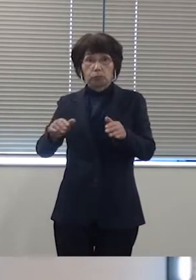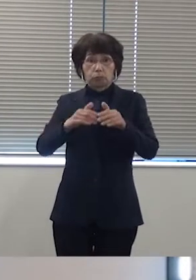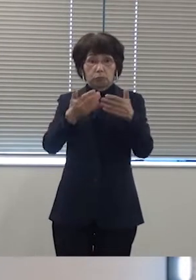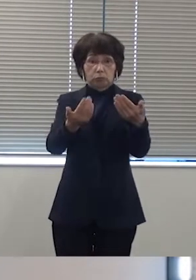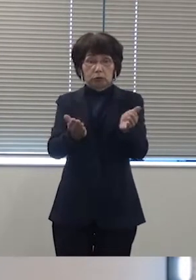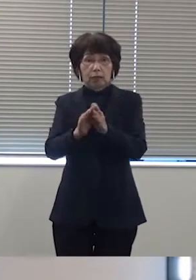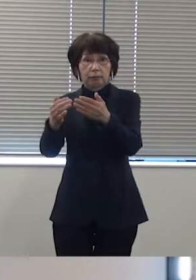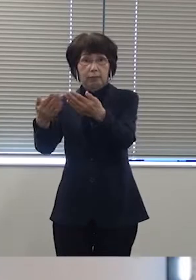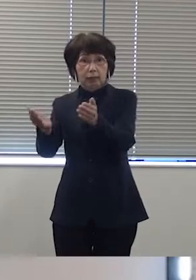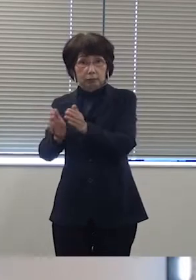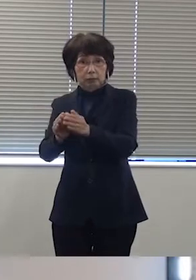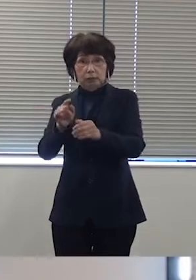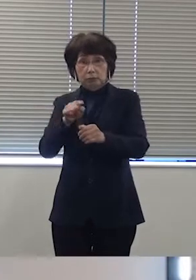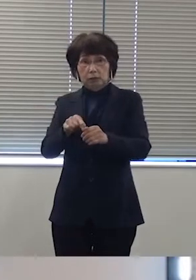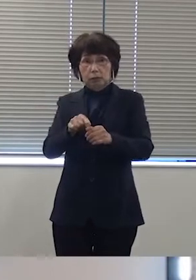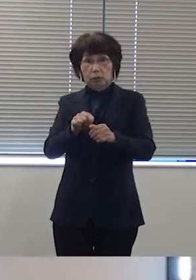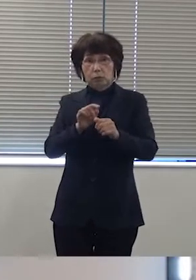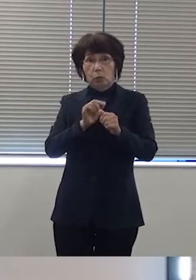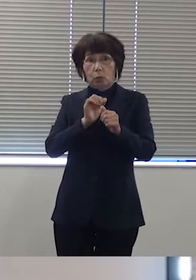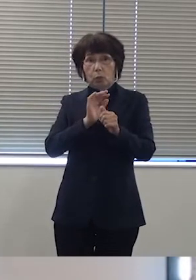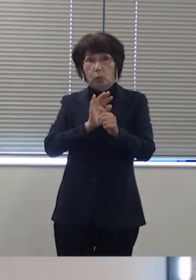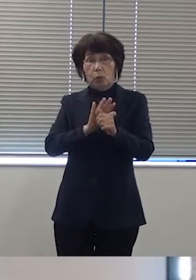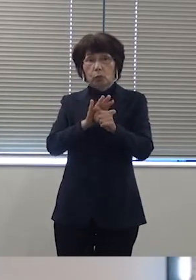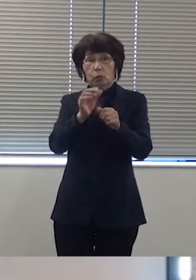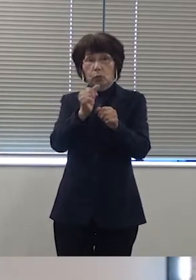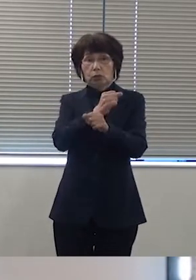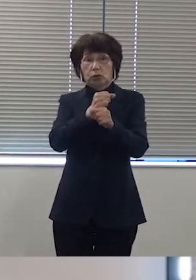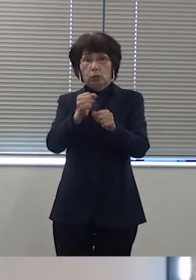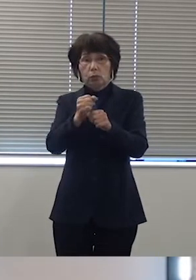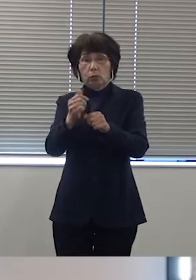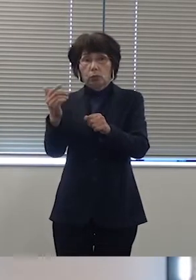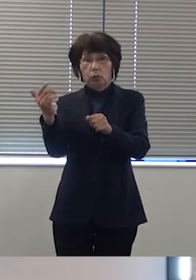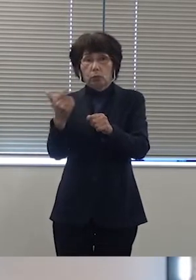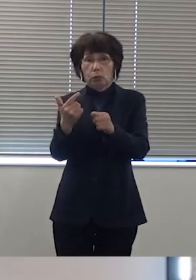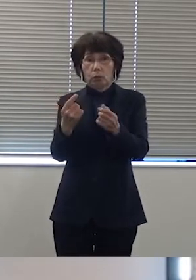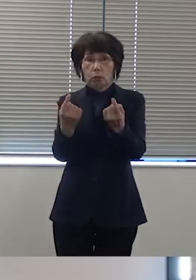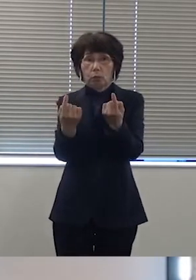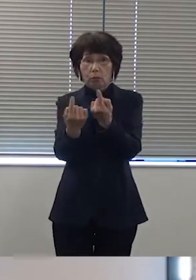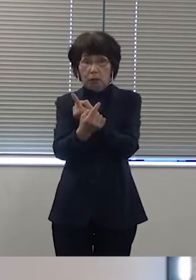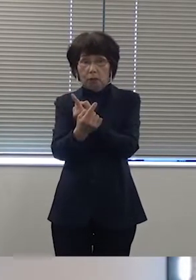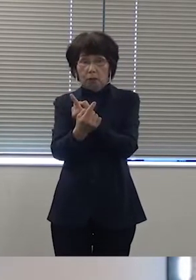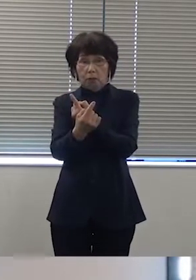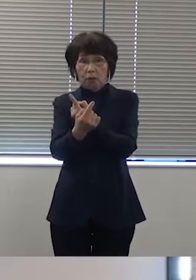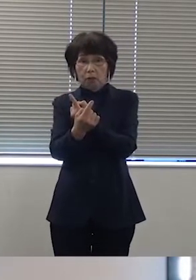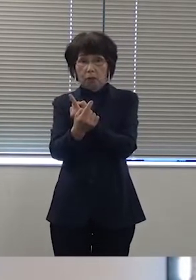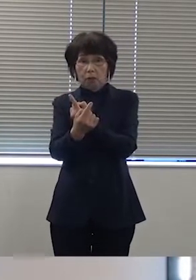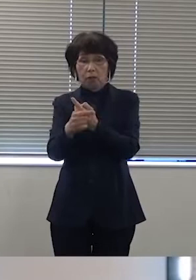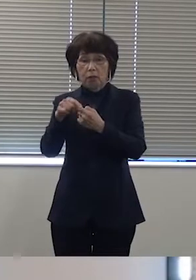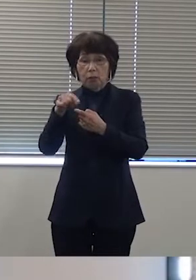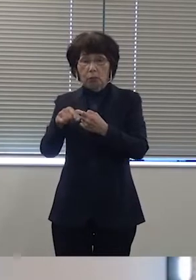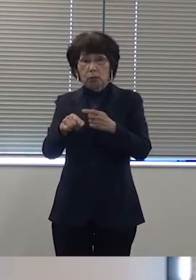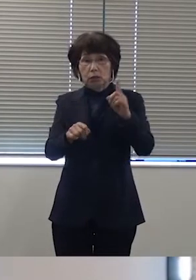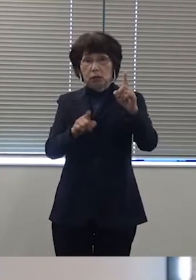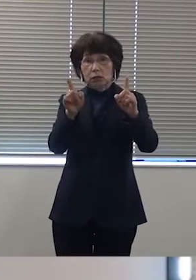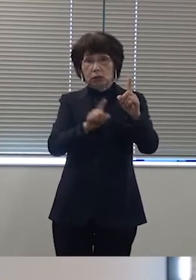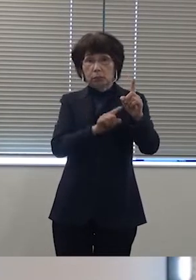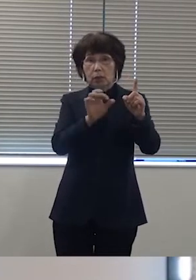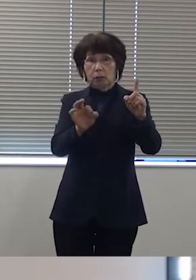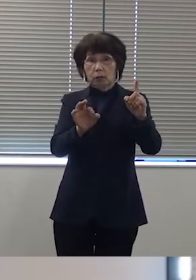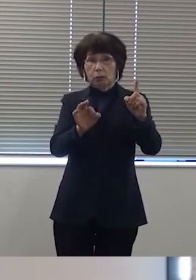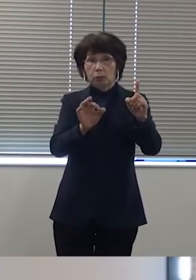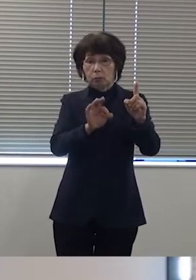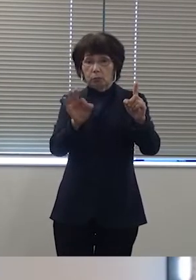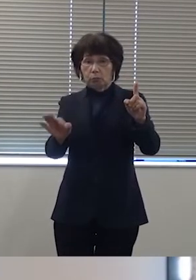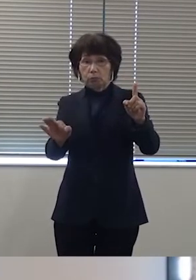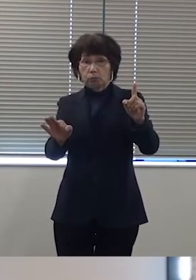というところで、いわゆる 50% 還元 の総額までも持っていくようなものですか。 そう